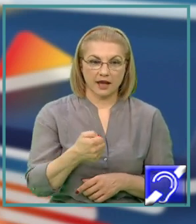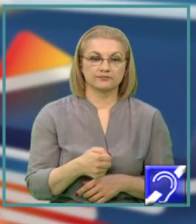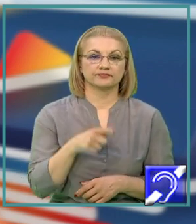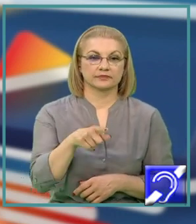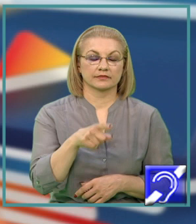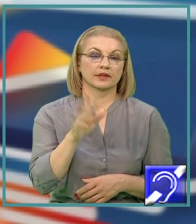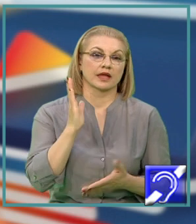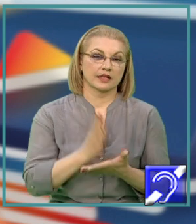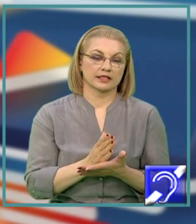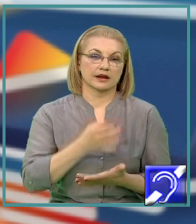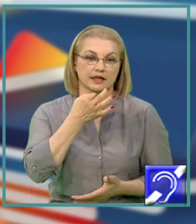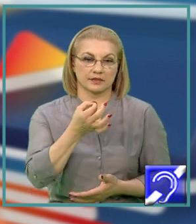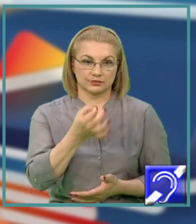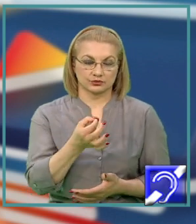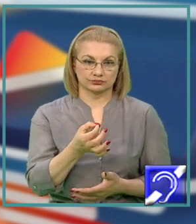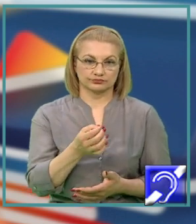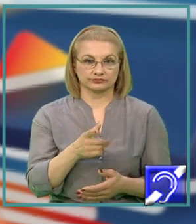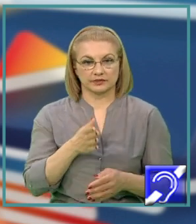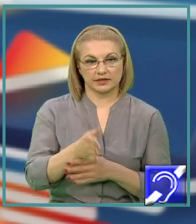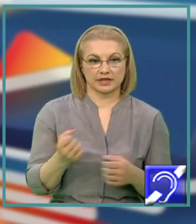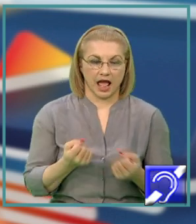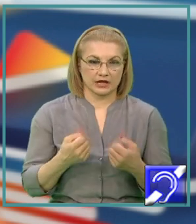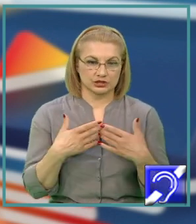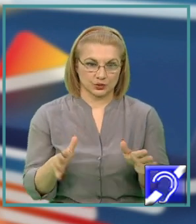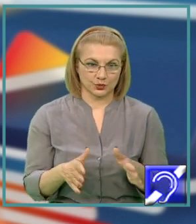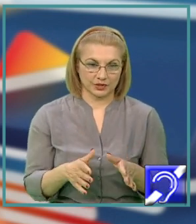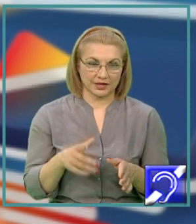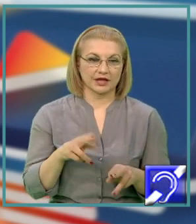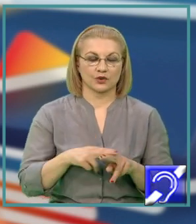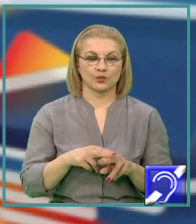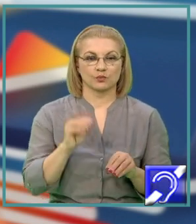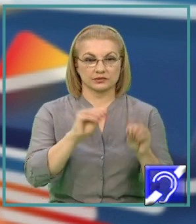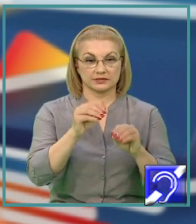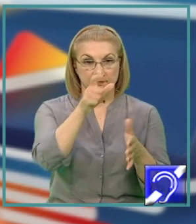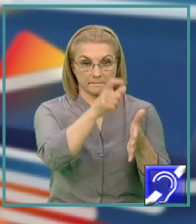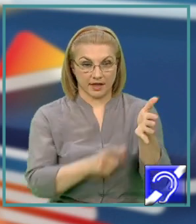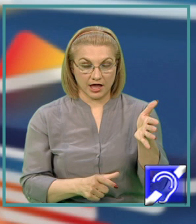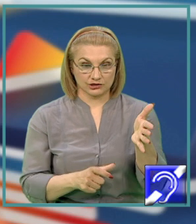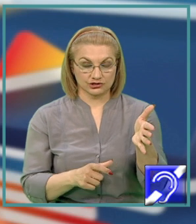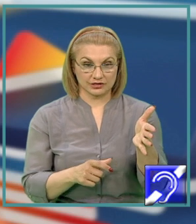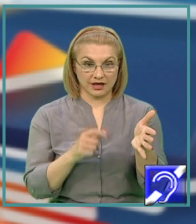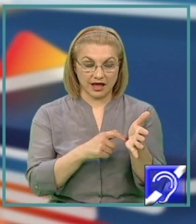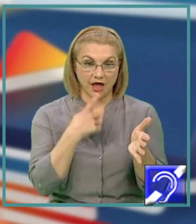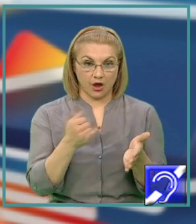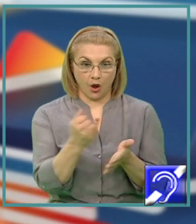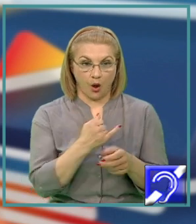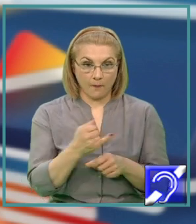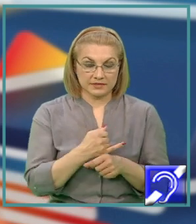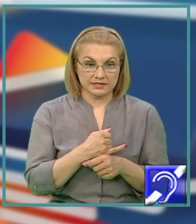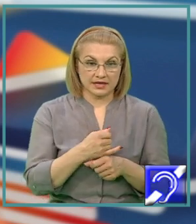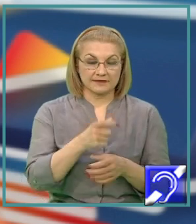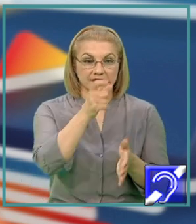are dreptul la replică, intră în acțiune de altfel. Din așezarea în pagina textului se observă că avem o listă